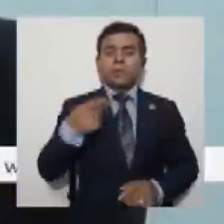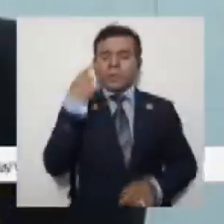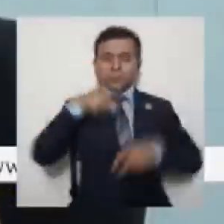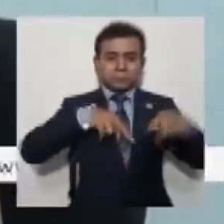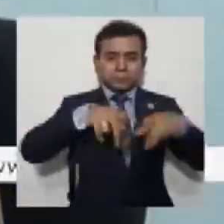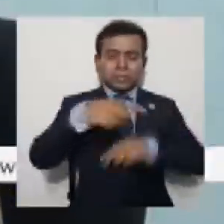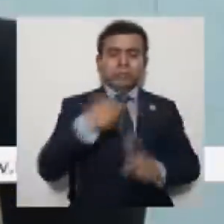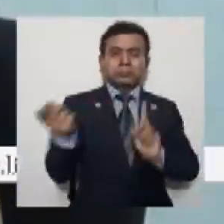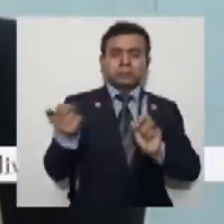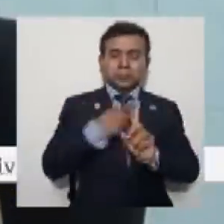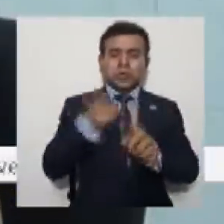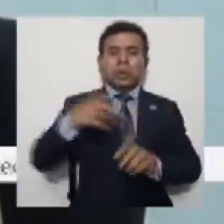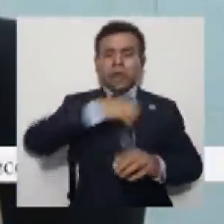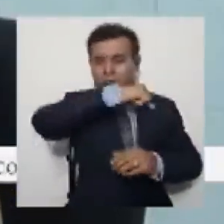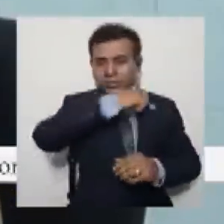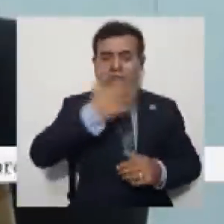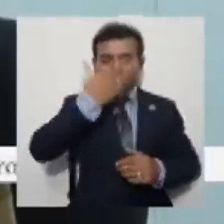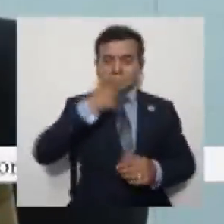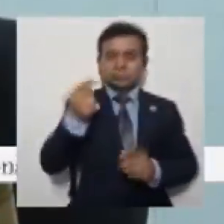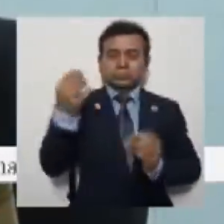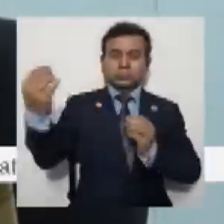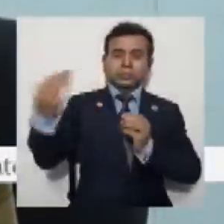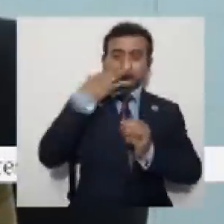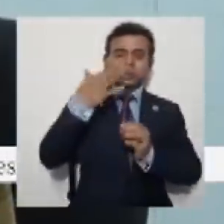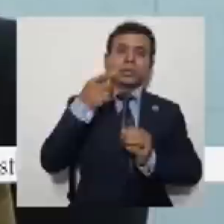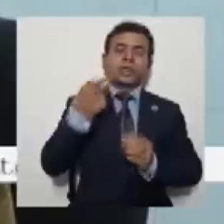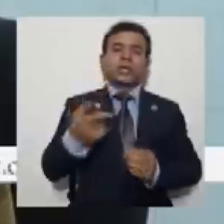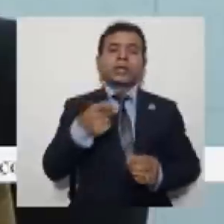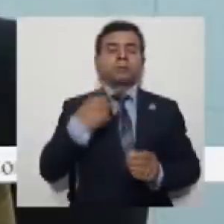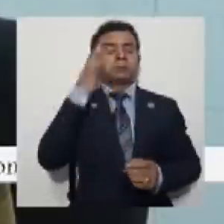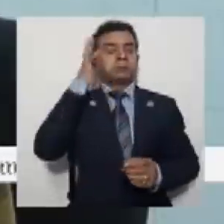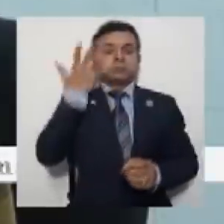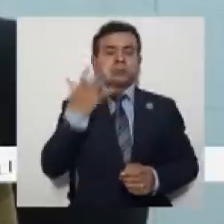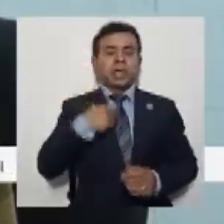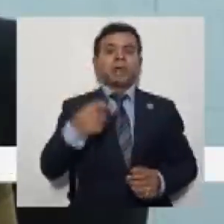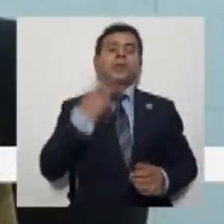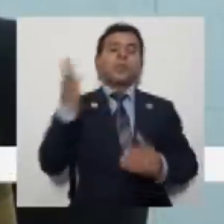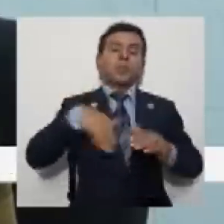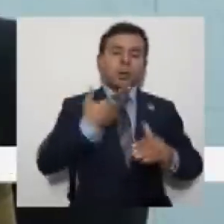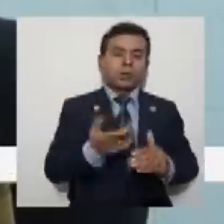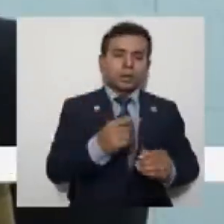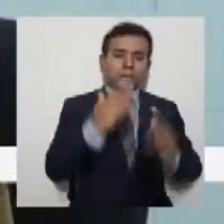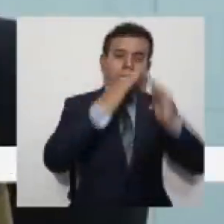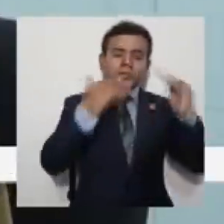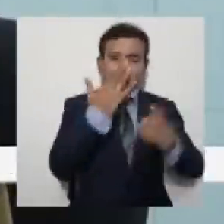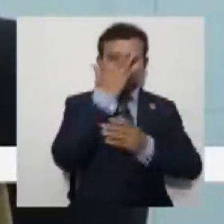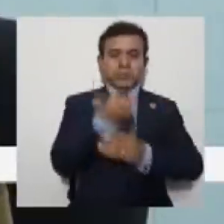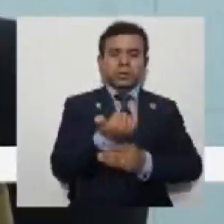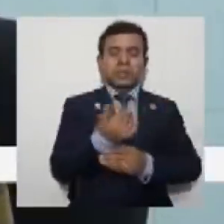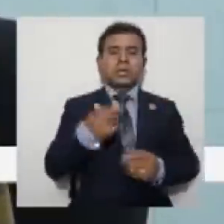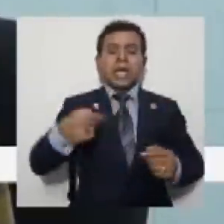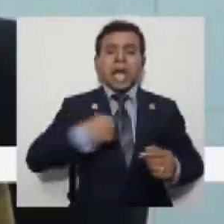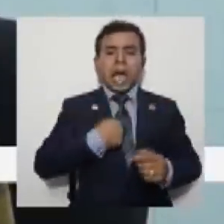পারছি না। কাজেই কমিউনিটি ট্রান্সমিশন সেটাকেই বলবো যখন আমার আক্রান্তের উৎস আমি খুঁজে পাবো না। এবং এটা লেভেল 3, যখন